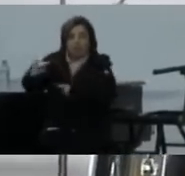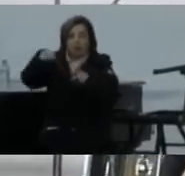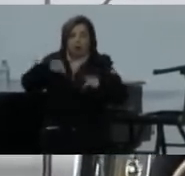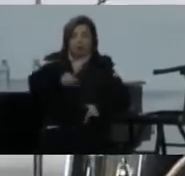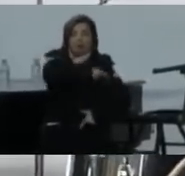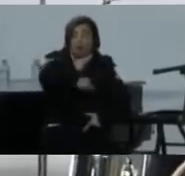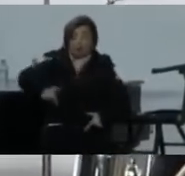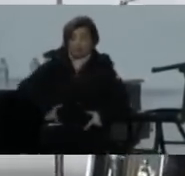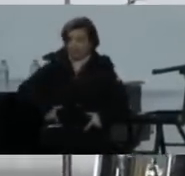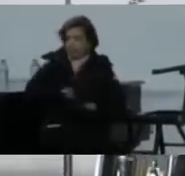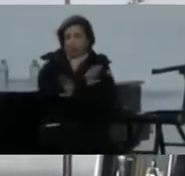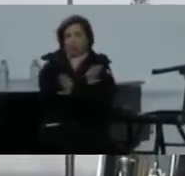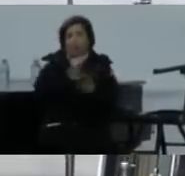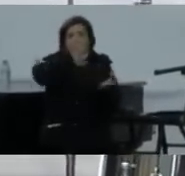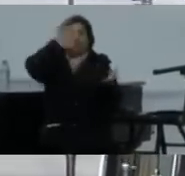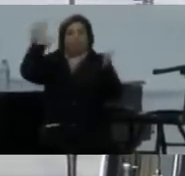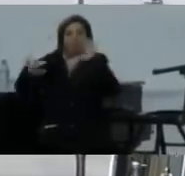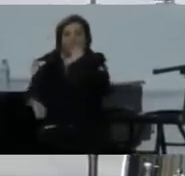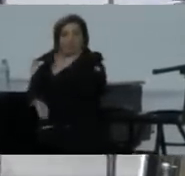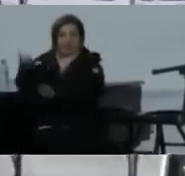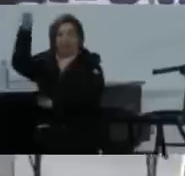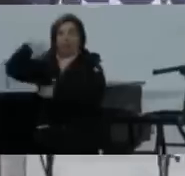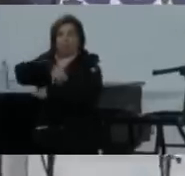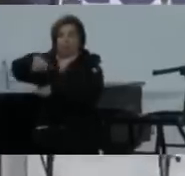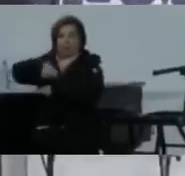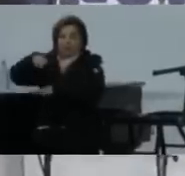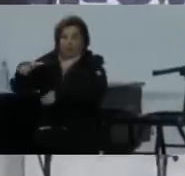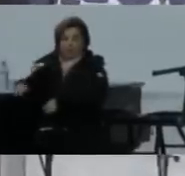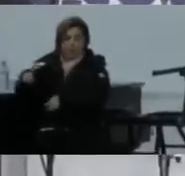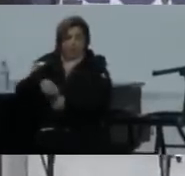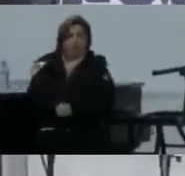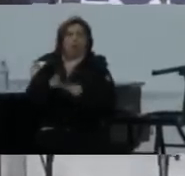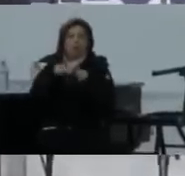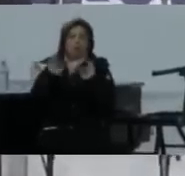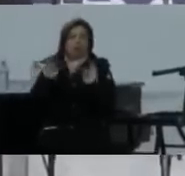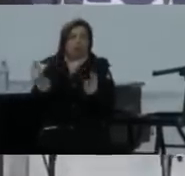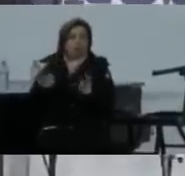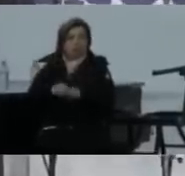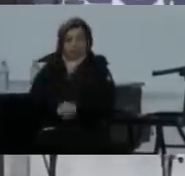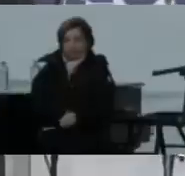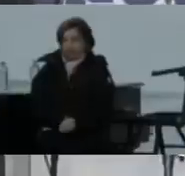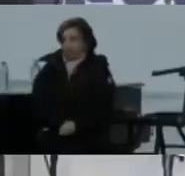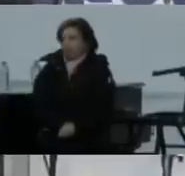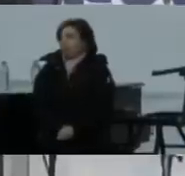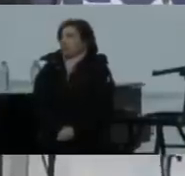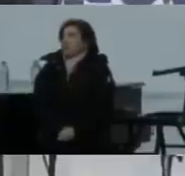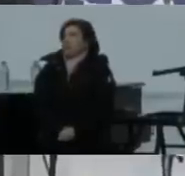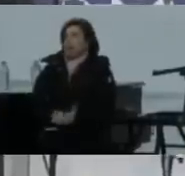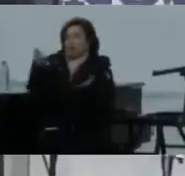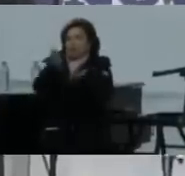ministro! E vedete come va queste cose? Perché fanno così? Basta,